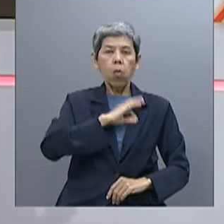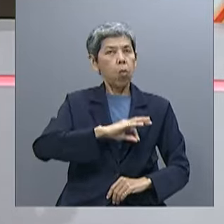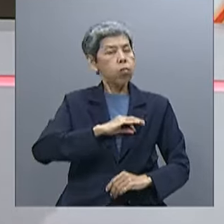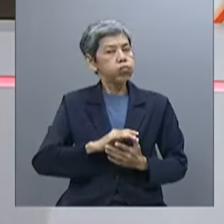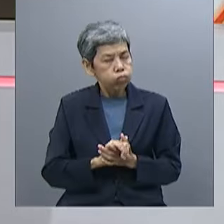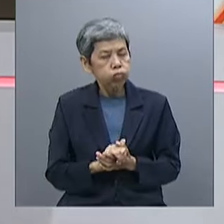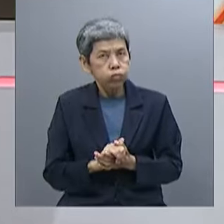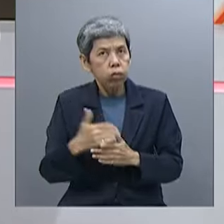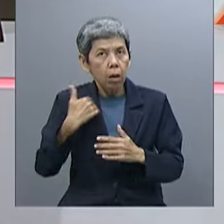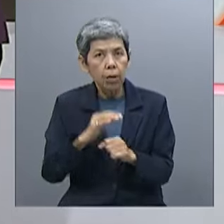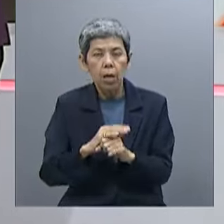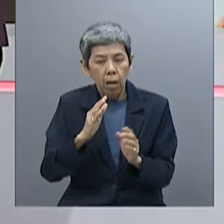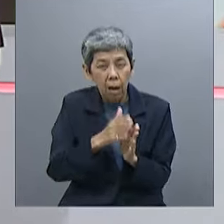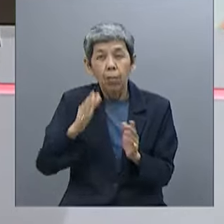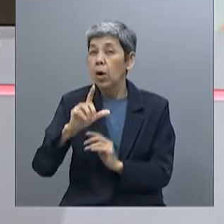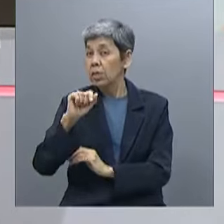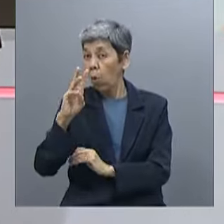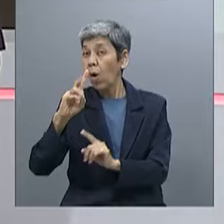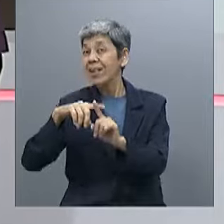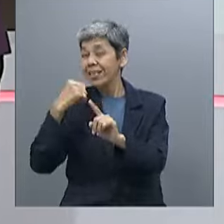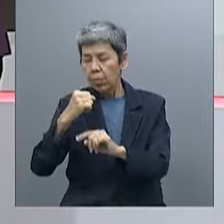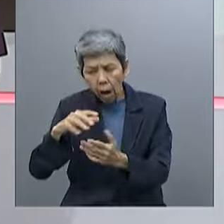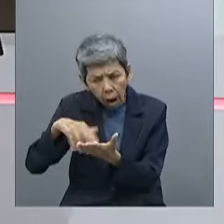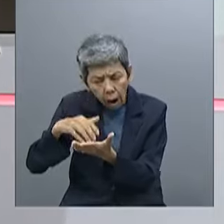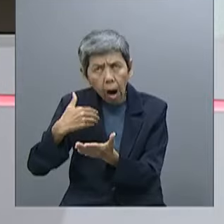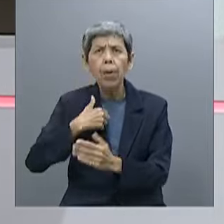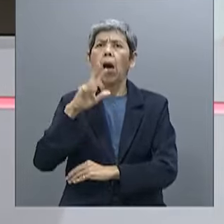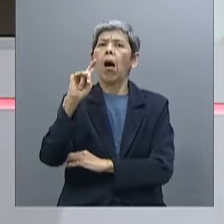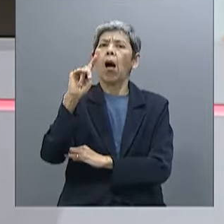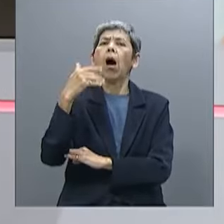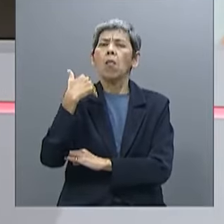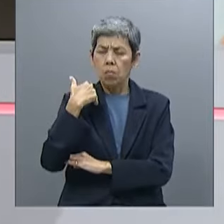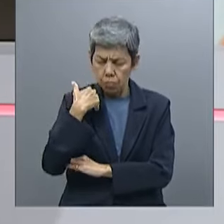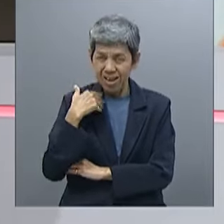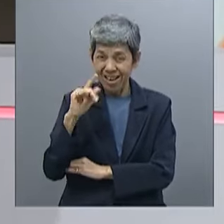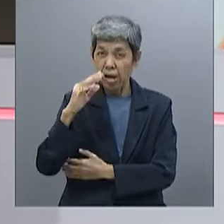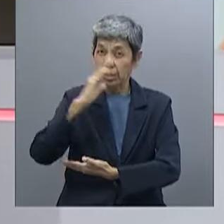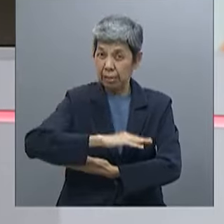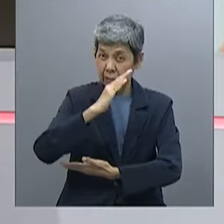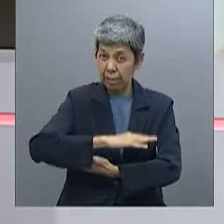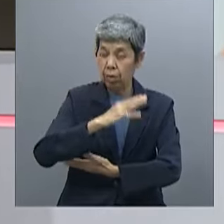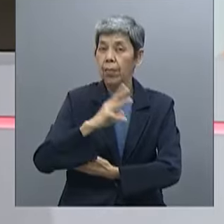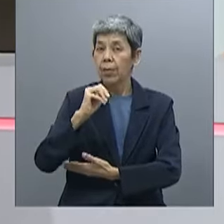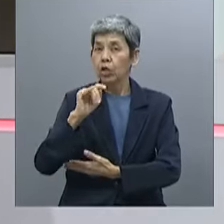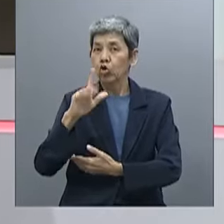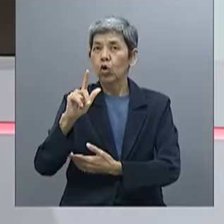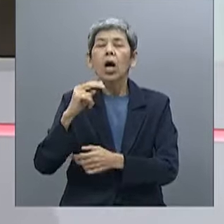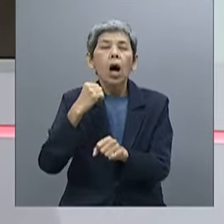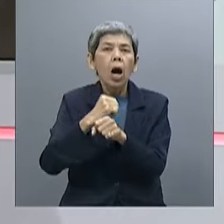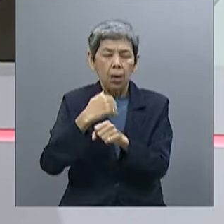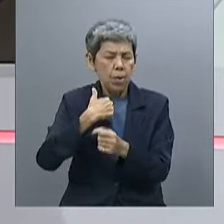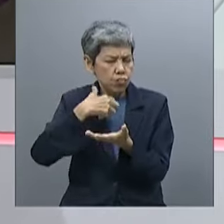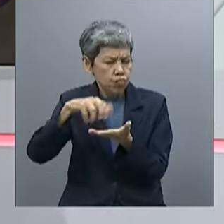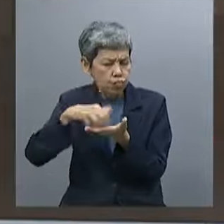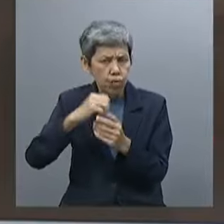านี้ในช่วงวันถัดมา26ตุลาคมค่ะมีสื่อบางฉบับอย่างเช่นหนังสือพิมพ์มติชนที่รายงานโดยอ้างคำ